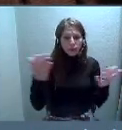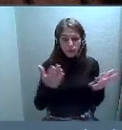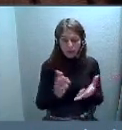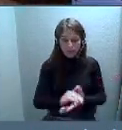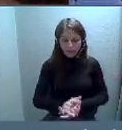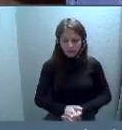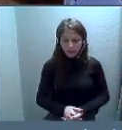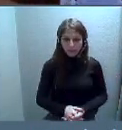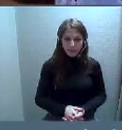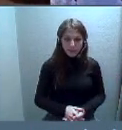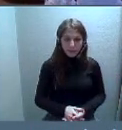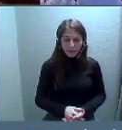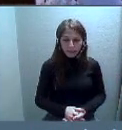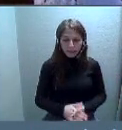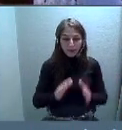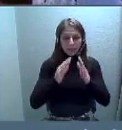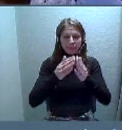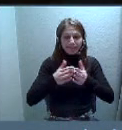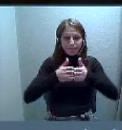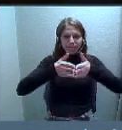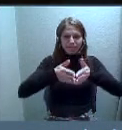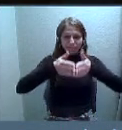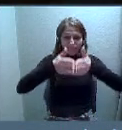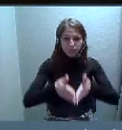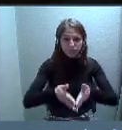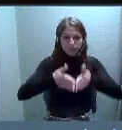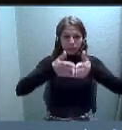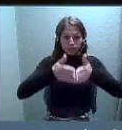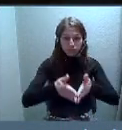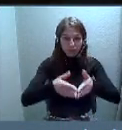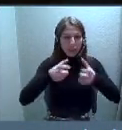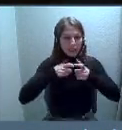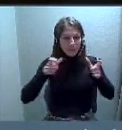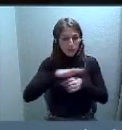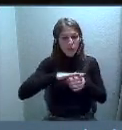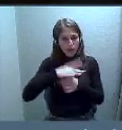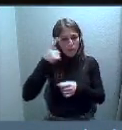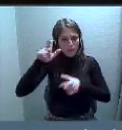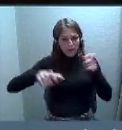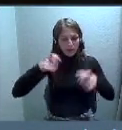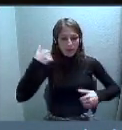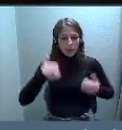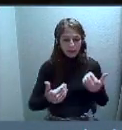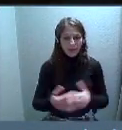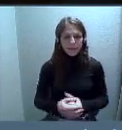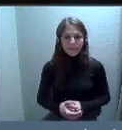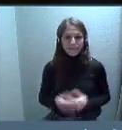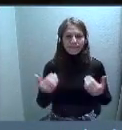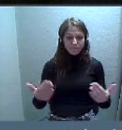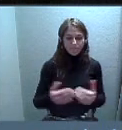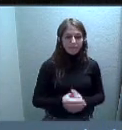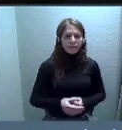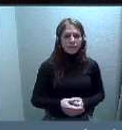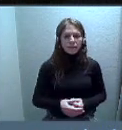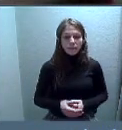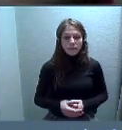l'accessibilité aux maisons éclusières pour tous les handicapés. Voilà. Et comme vous savez que nos